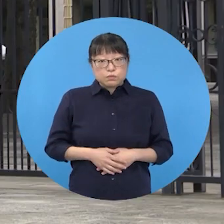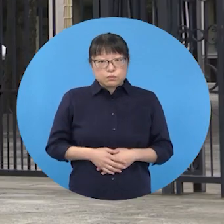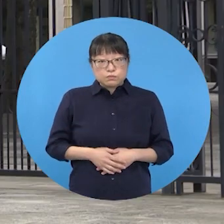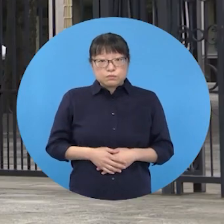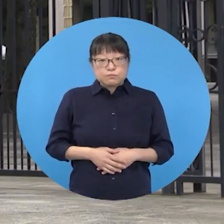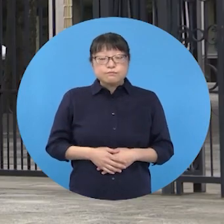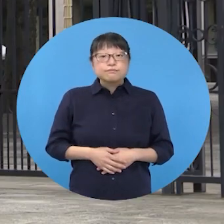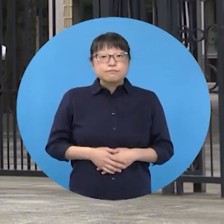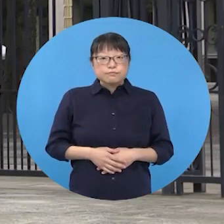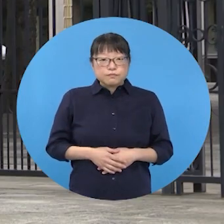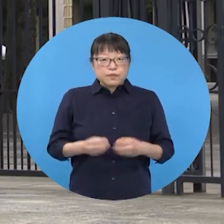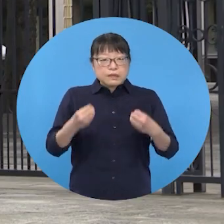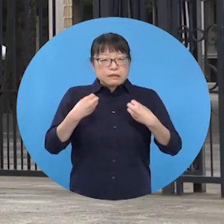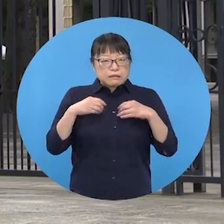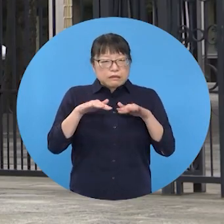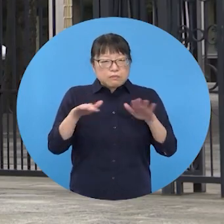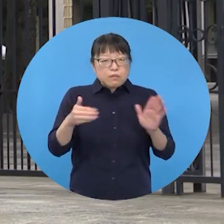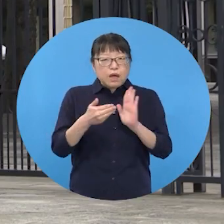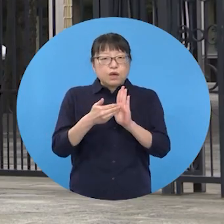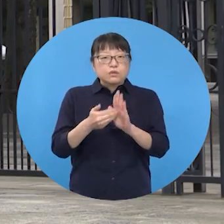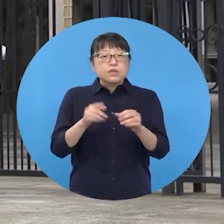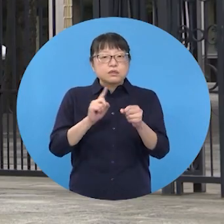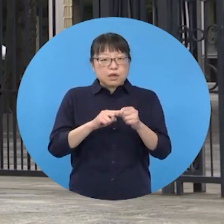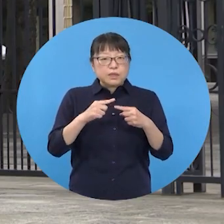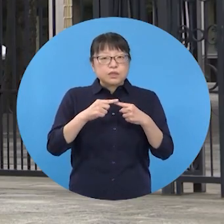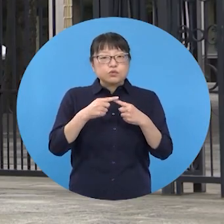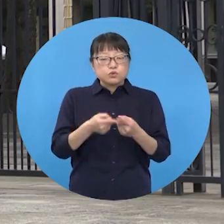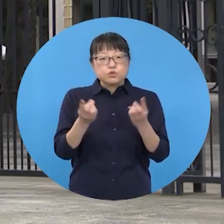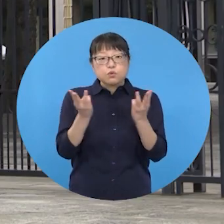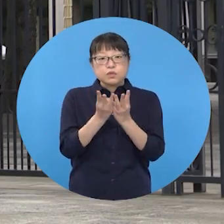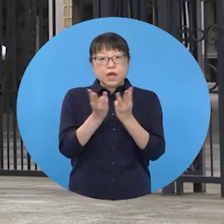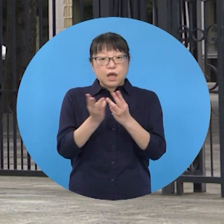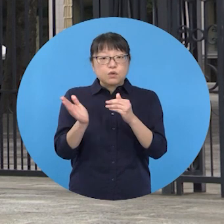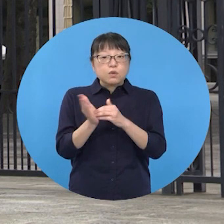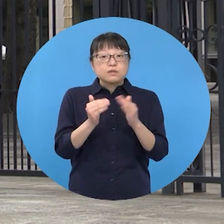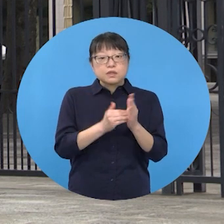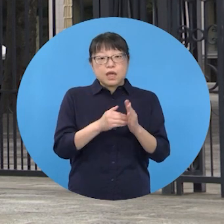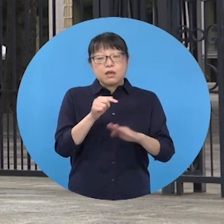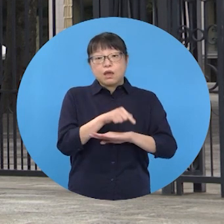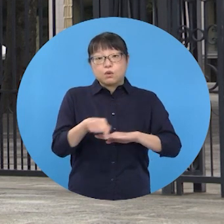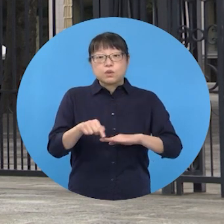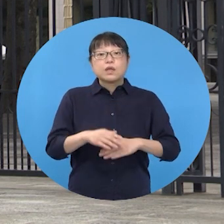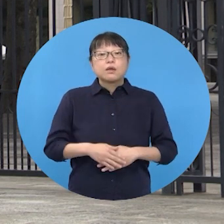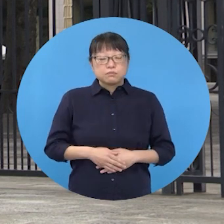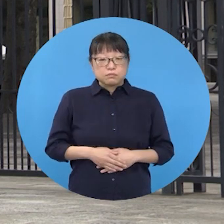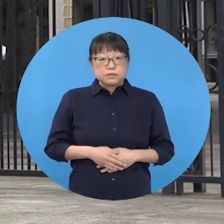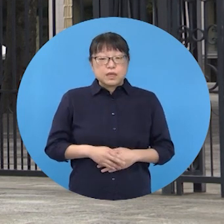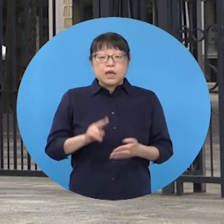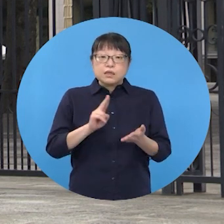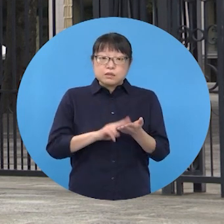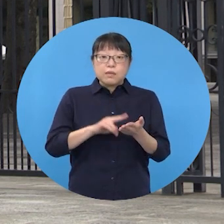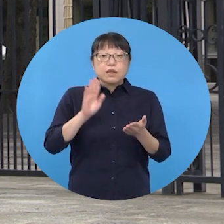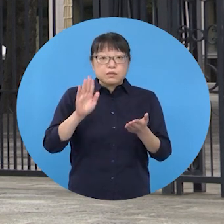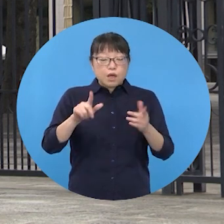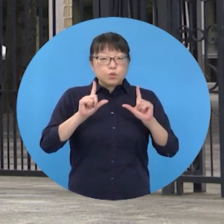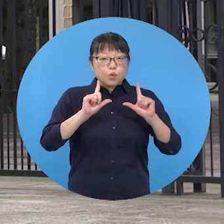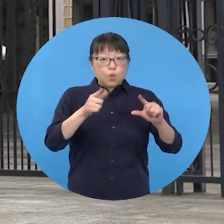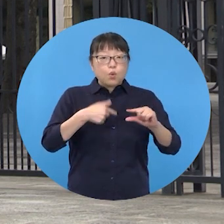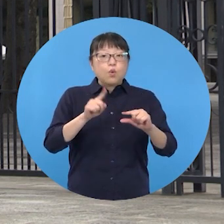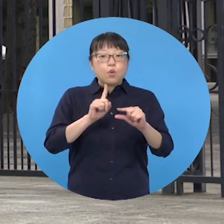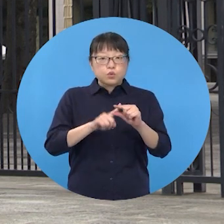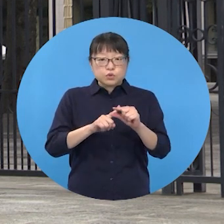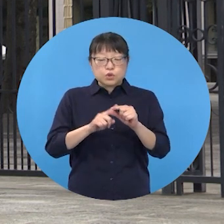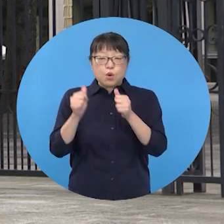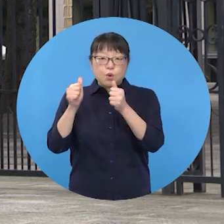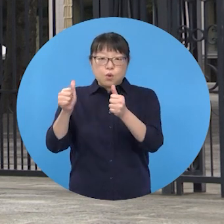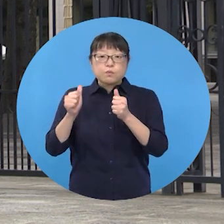い、感染症対策のため入場制限をさせていただく予定で、今後詳細が決まりましたら広報府中や